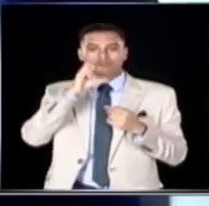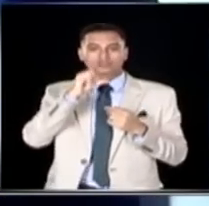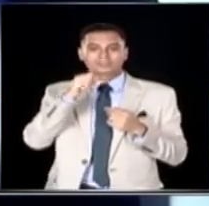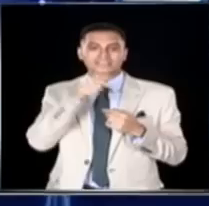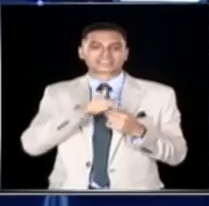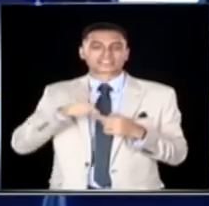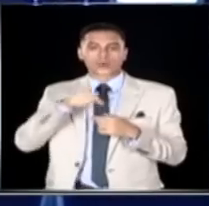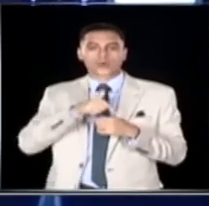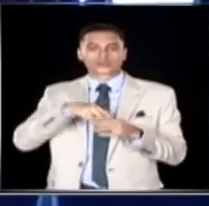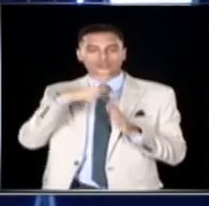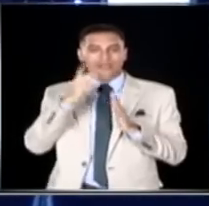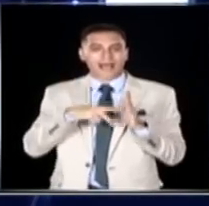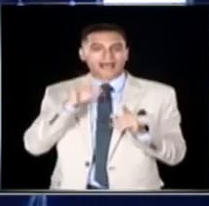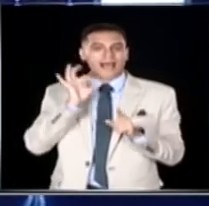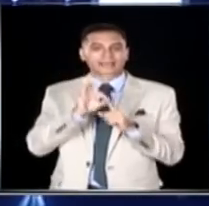1926، فما هو؟